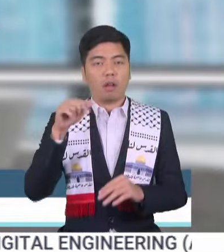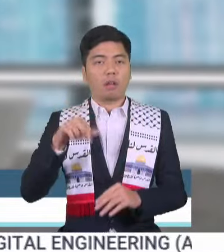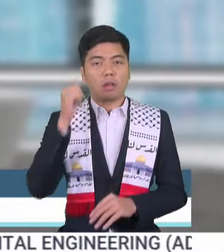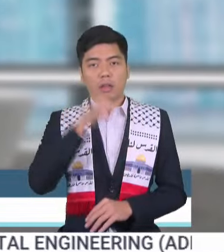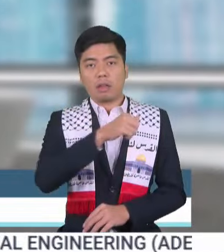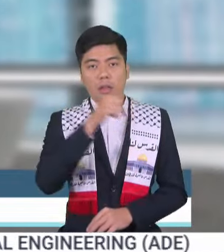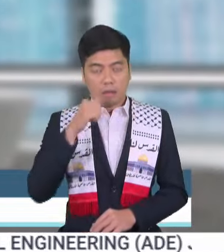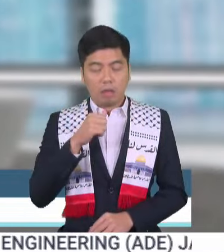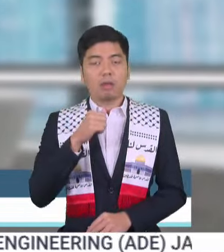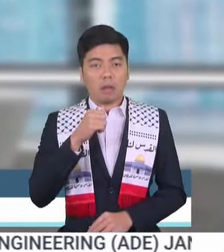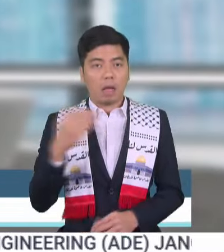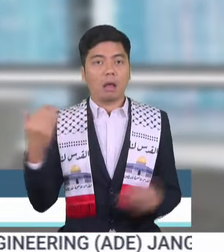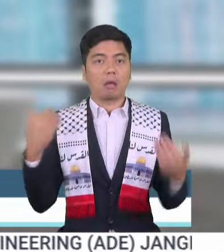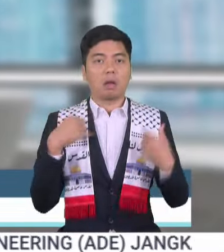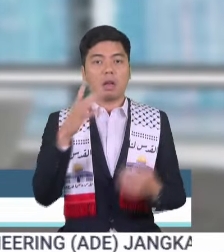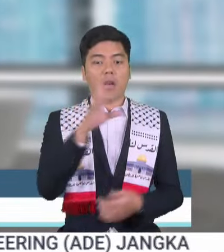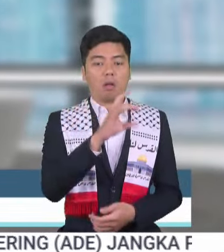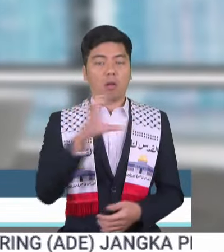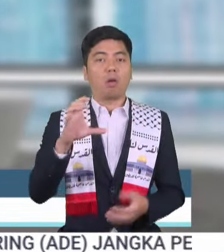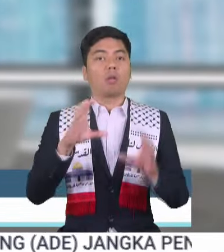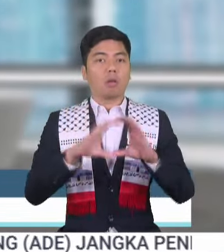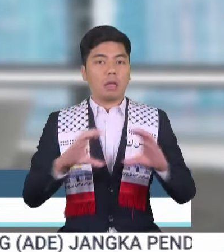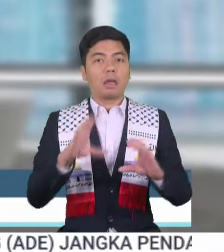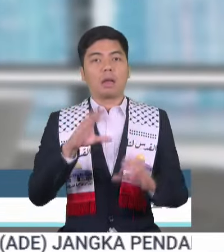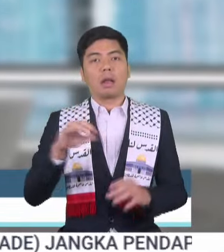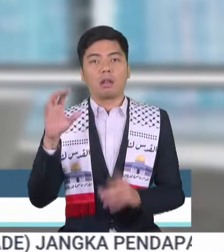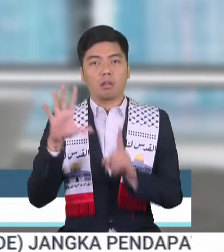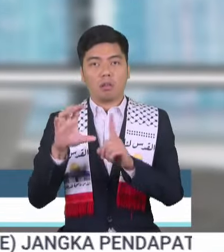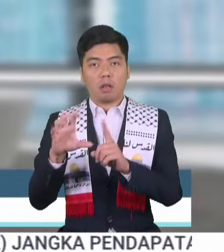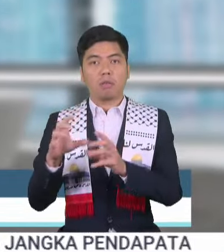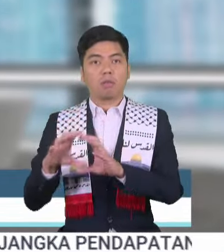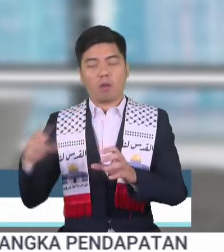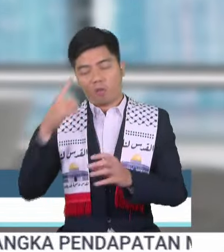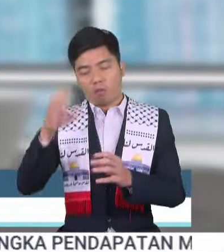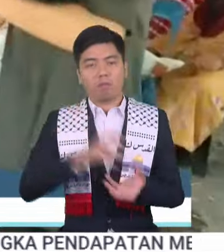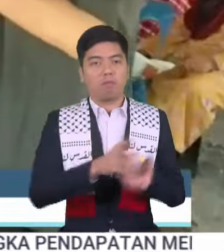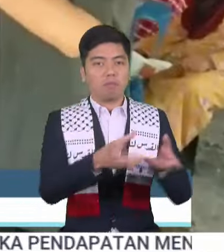lambuk dan 150 pek juadah kurma telur diagihkan kepada penduduk.